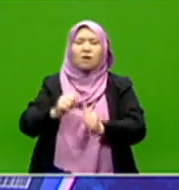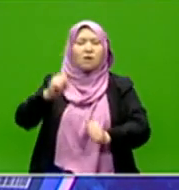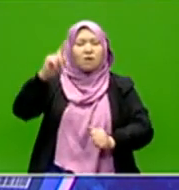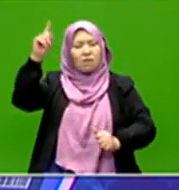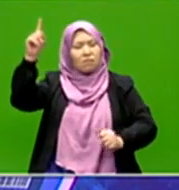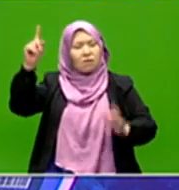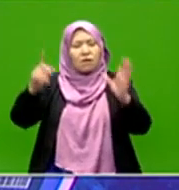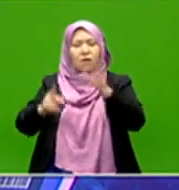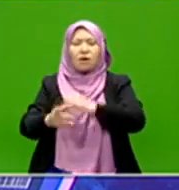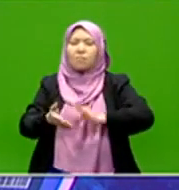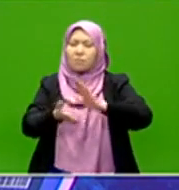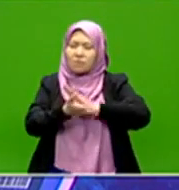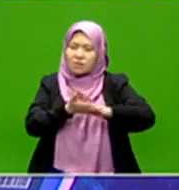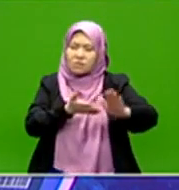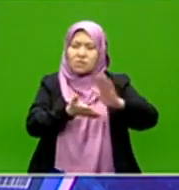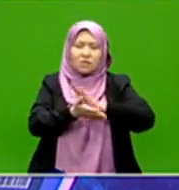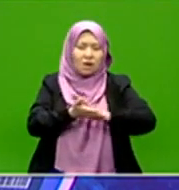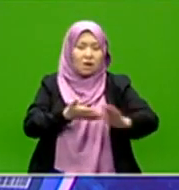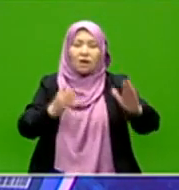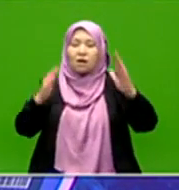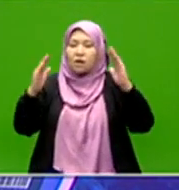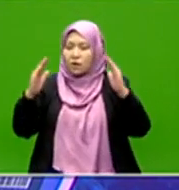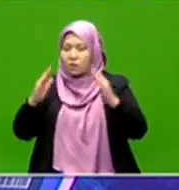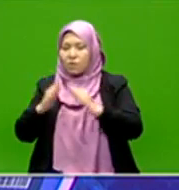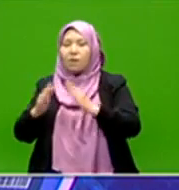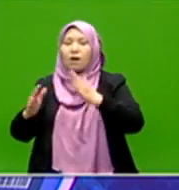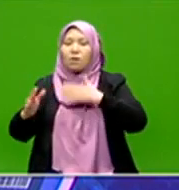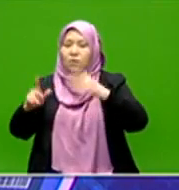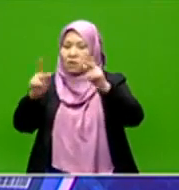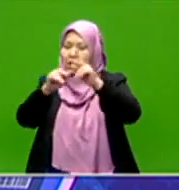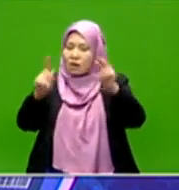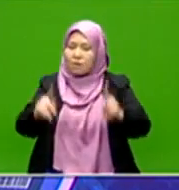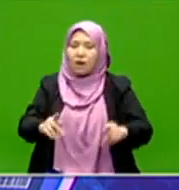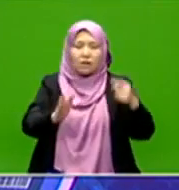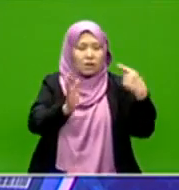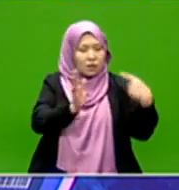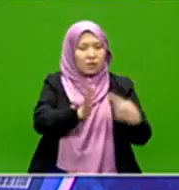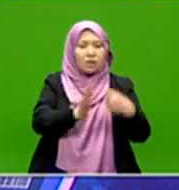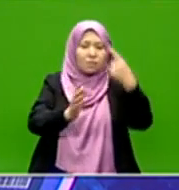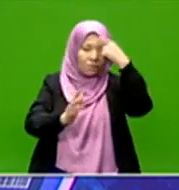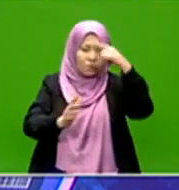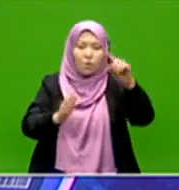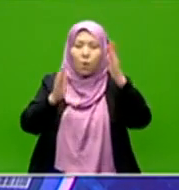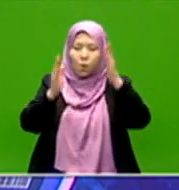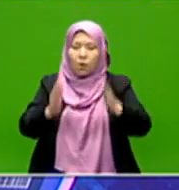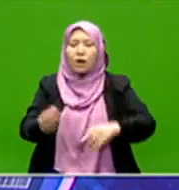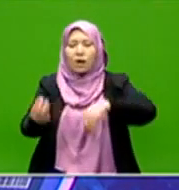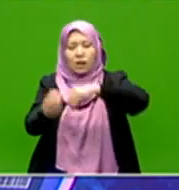وَطَهِّرْ بَيْتِيَ لِلطَّائِفِينَ